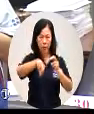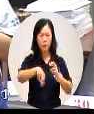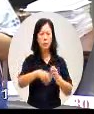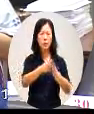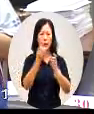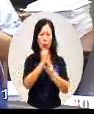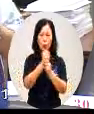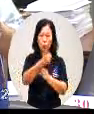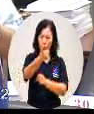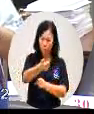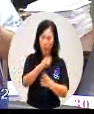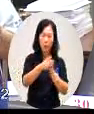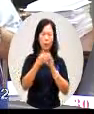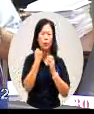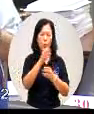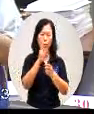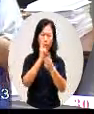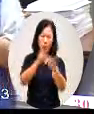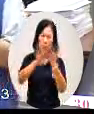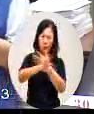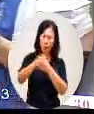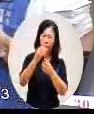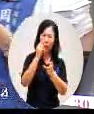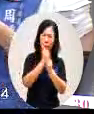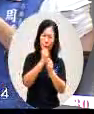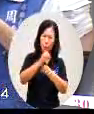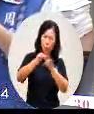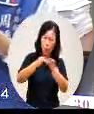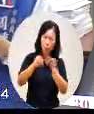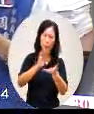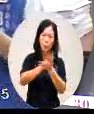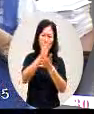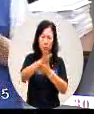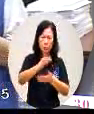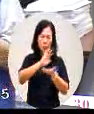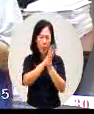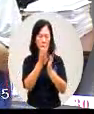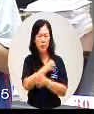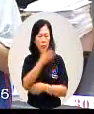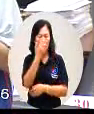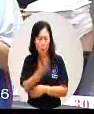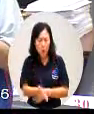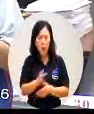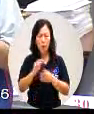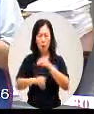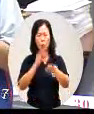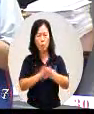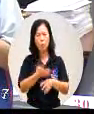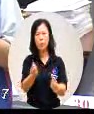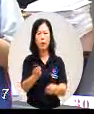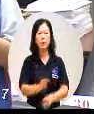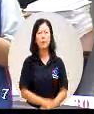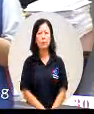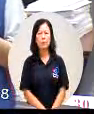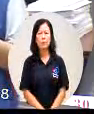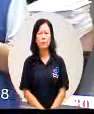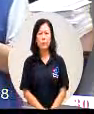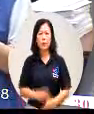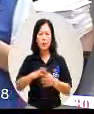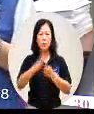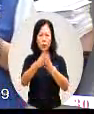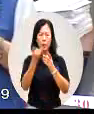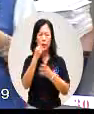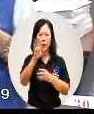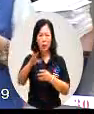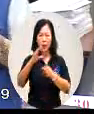这个现在因为委外经营搞得不三不四一样，最后落得没有成功。我们这个汉王百货公